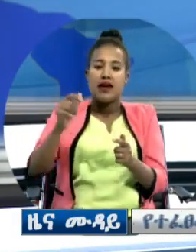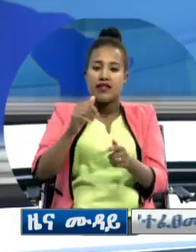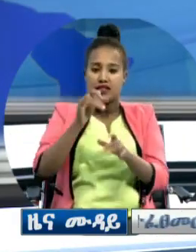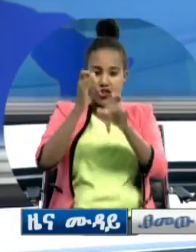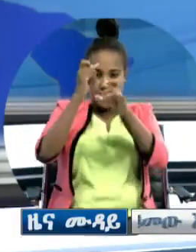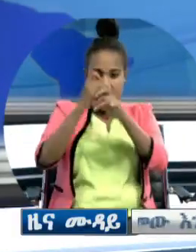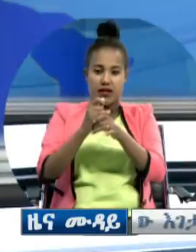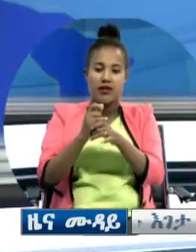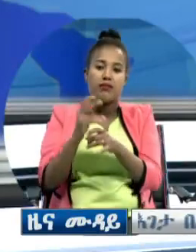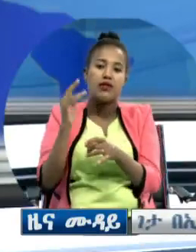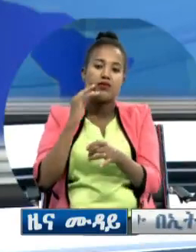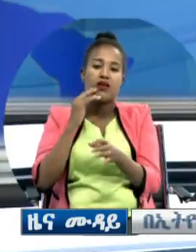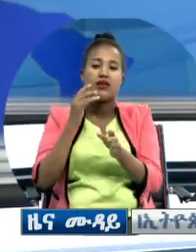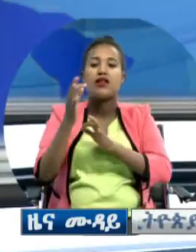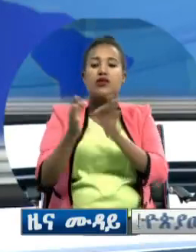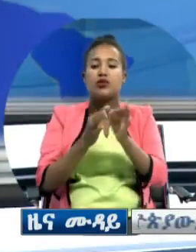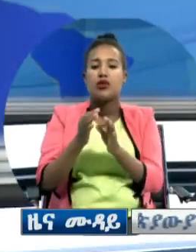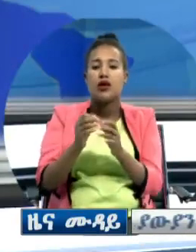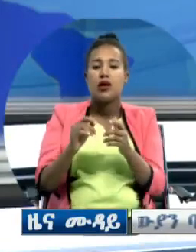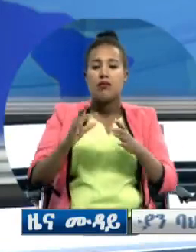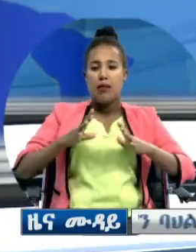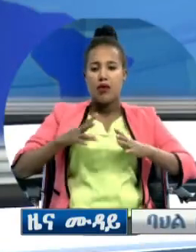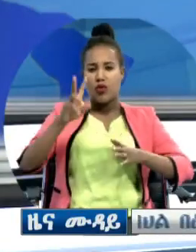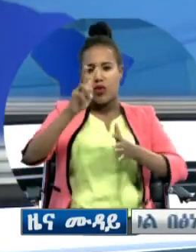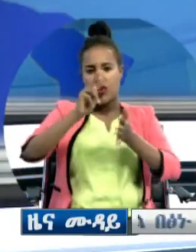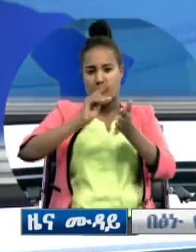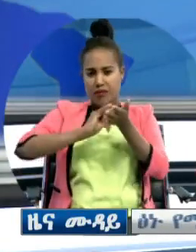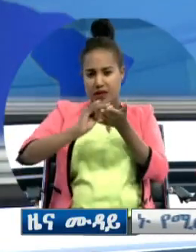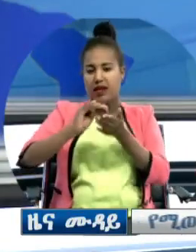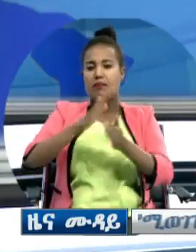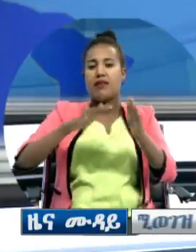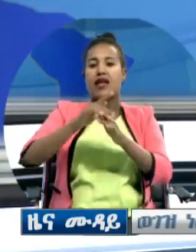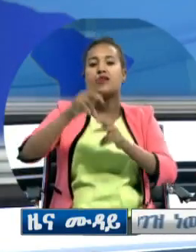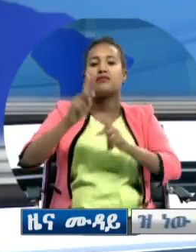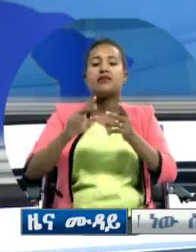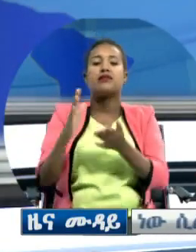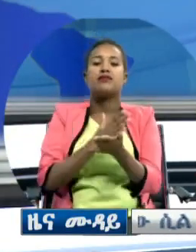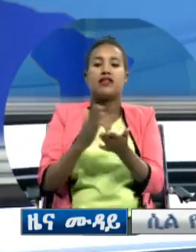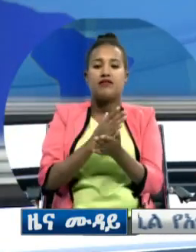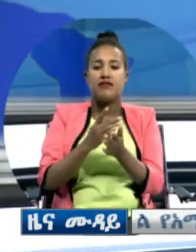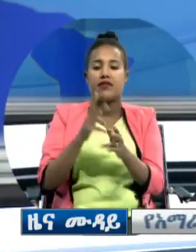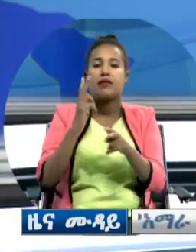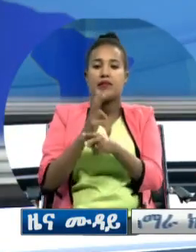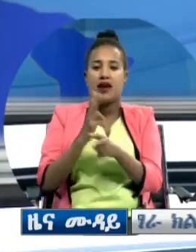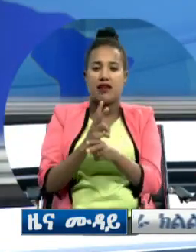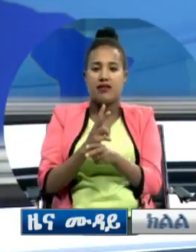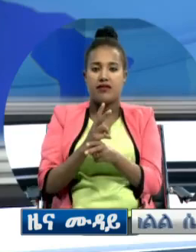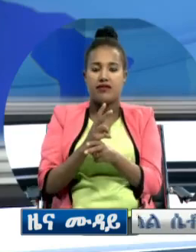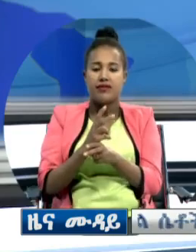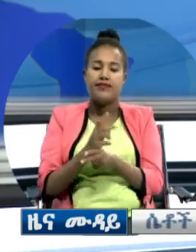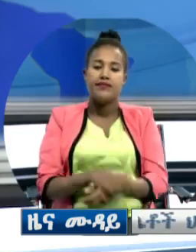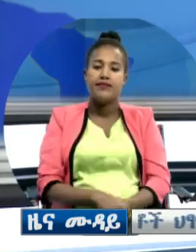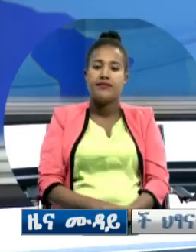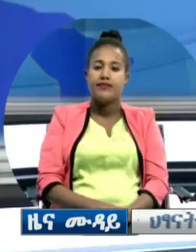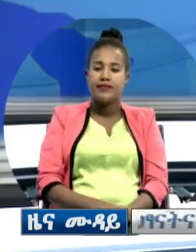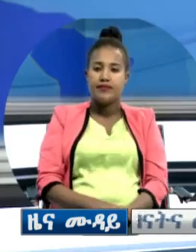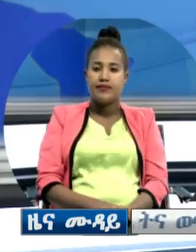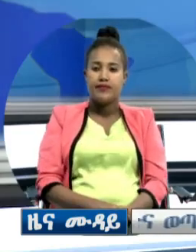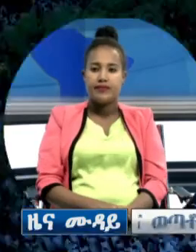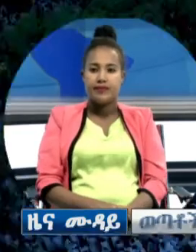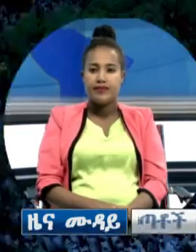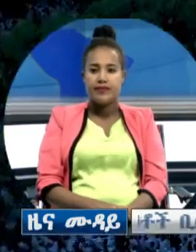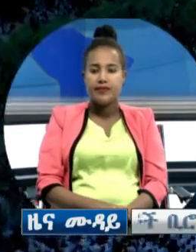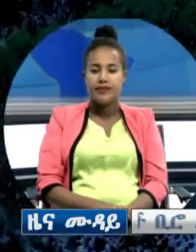ገለጹ። በበዓሉ ከ2 ሚሊዮን በላይ ህዝብ እንደሚታደም ይጠበቃል። ፍጹም ያለም ብርሃን ገብሩ ተጨማሪ አለው።